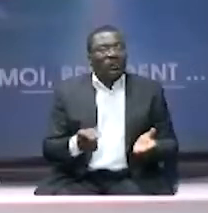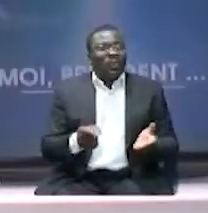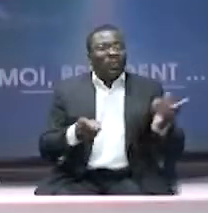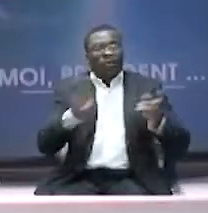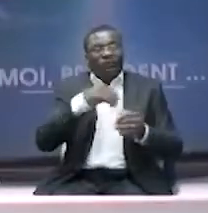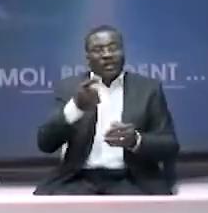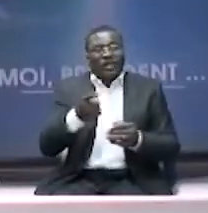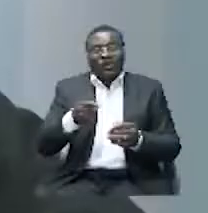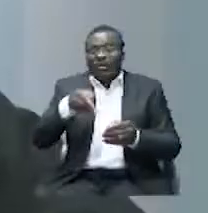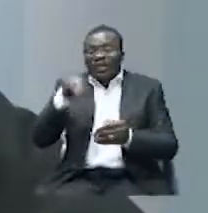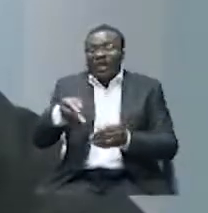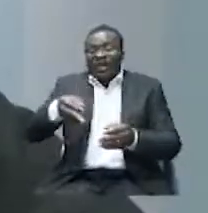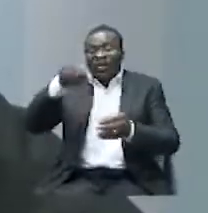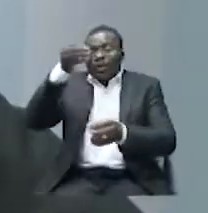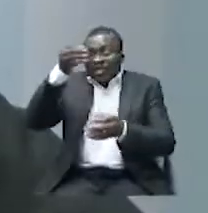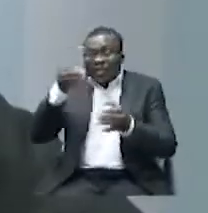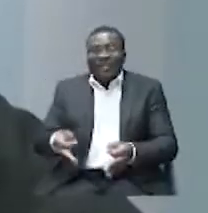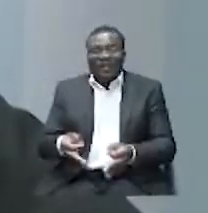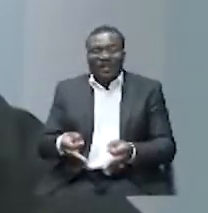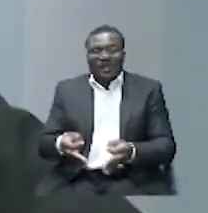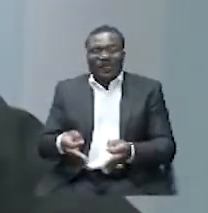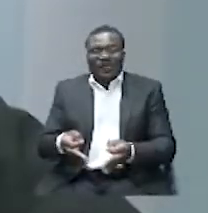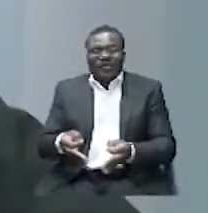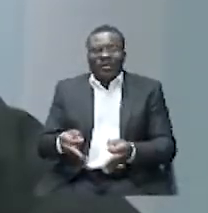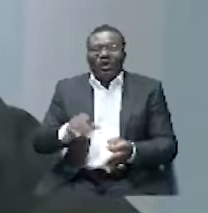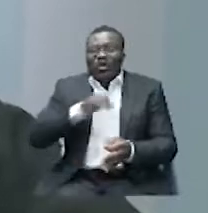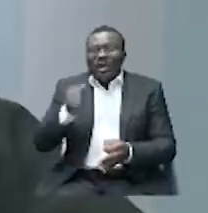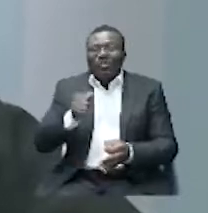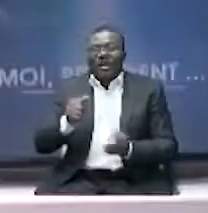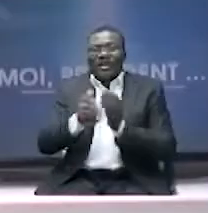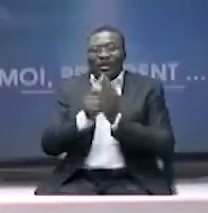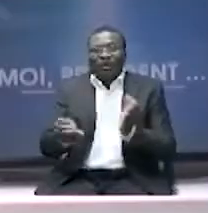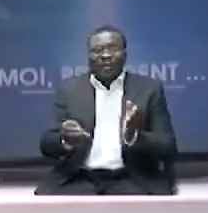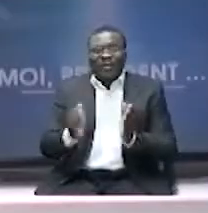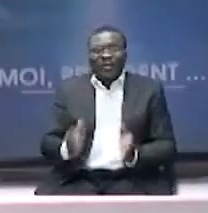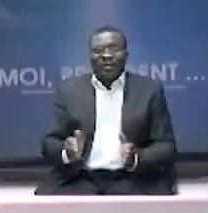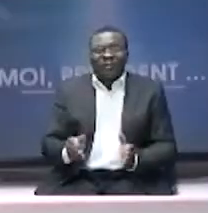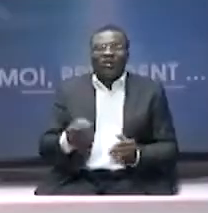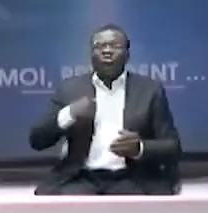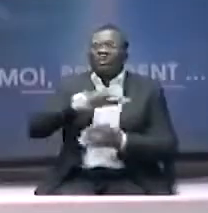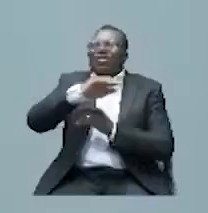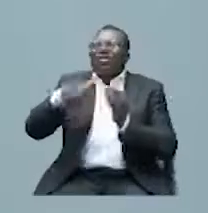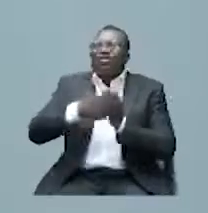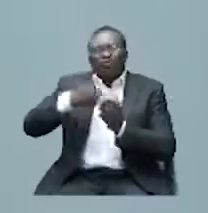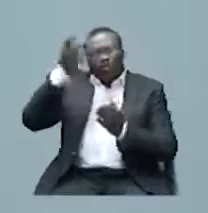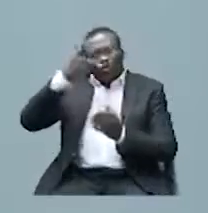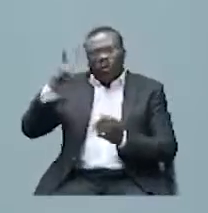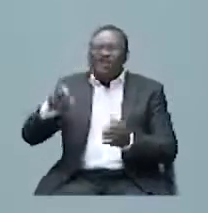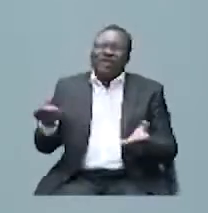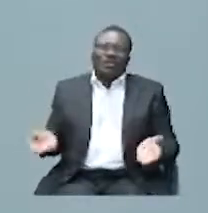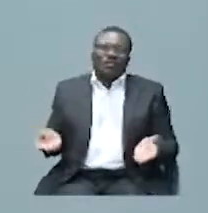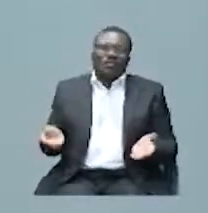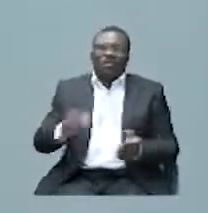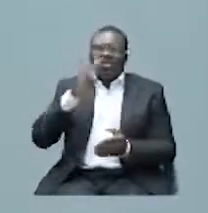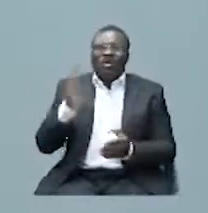de décision que cette compétence manque. Voilà. Au Bénin, nous avons tout politisé à outrance.